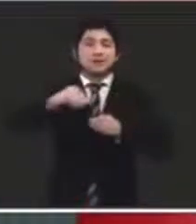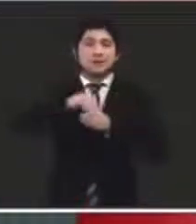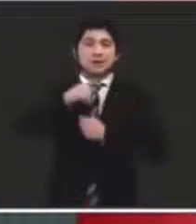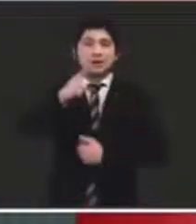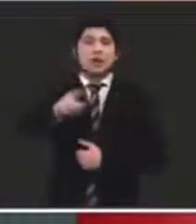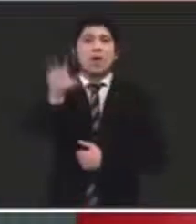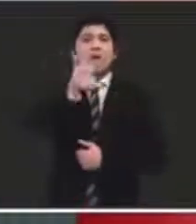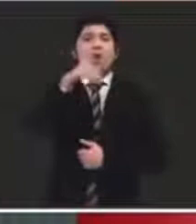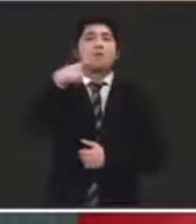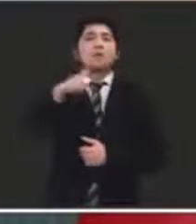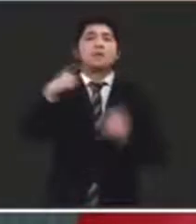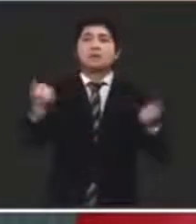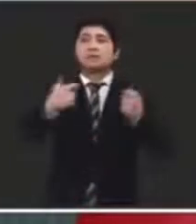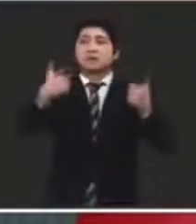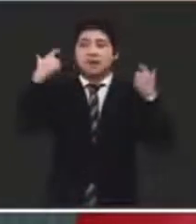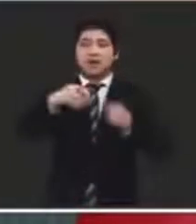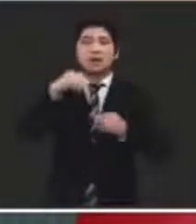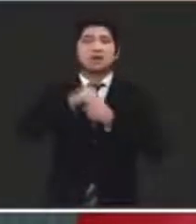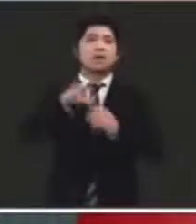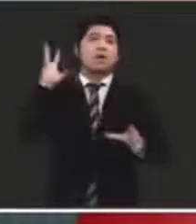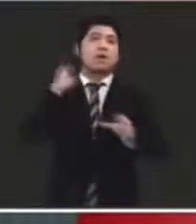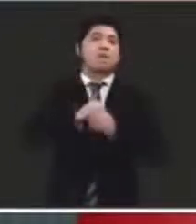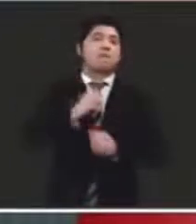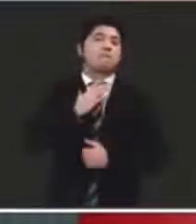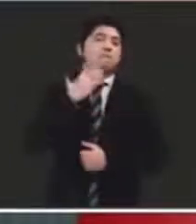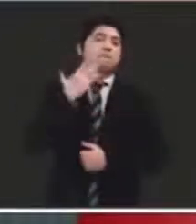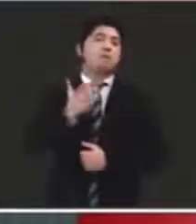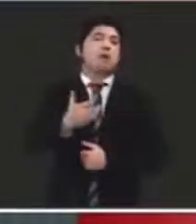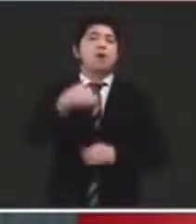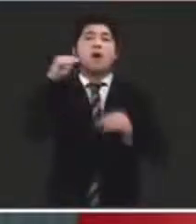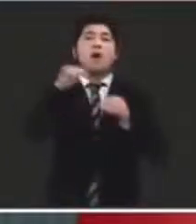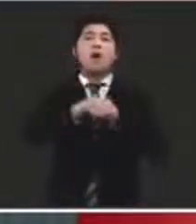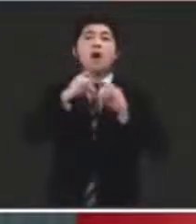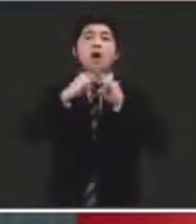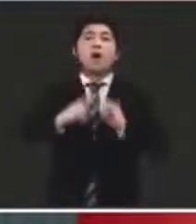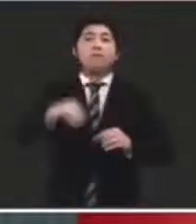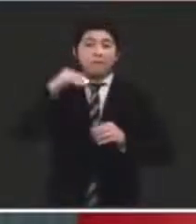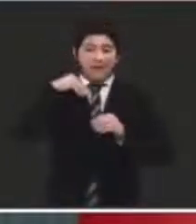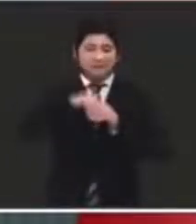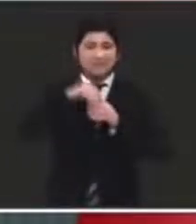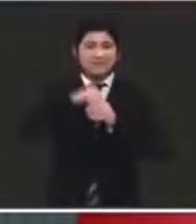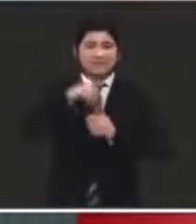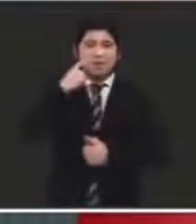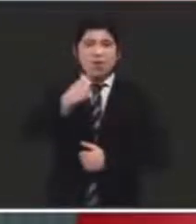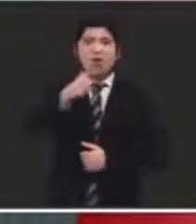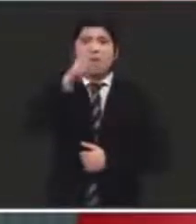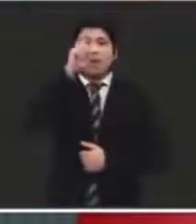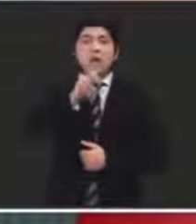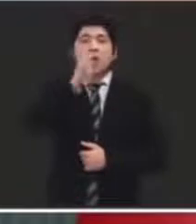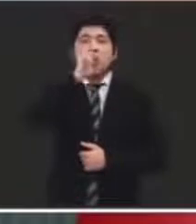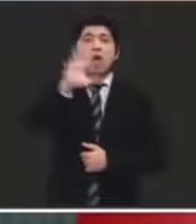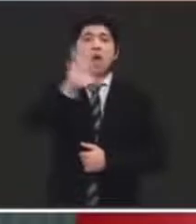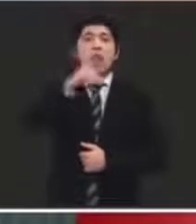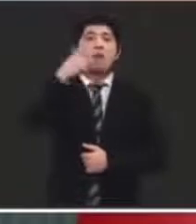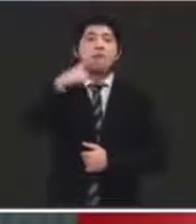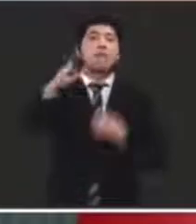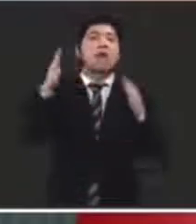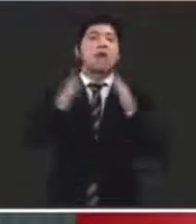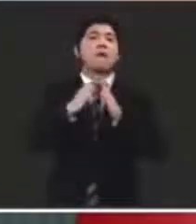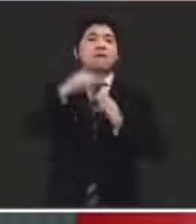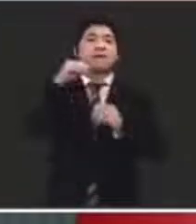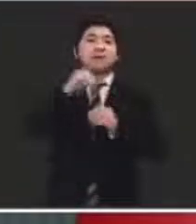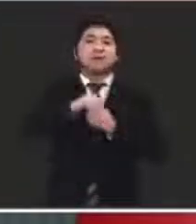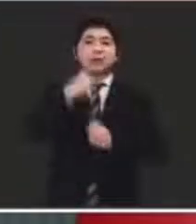50.000 işyerini kapsıyor kampanyanın ilk etabında 250.000 konutu